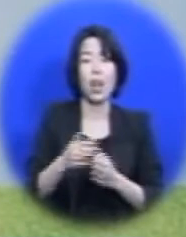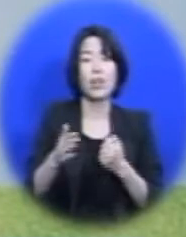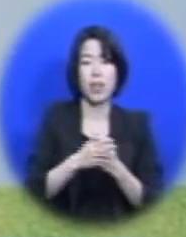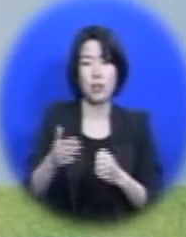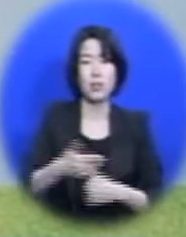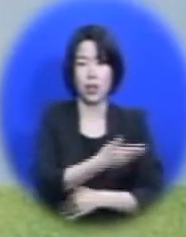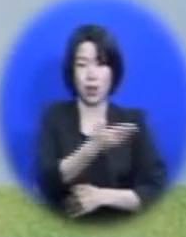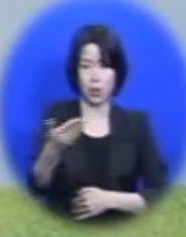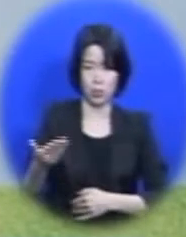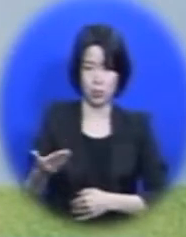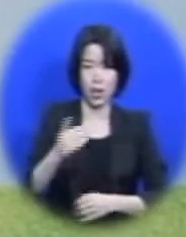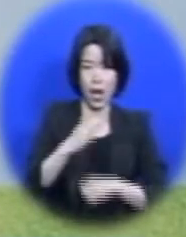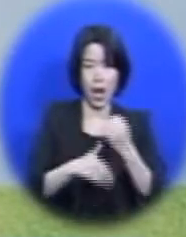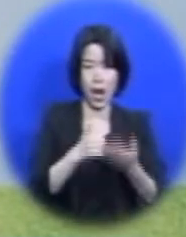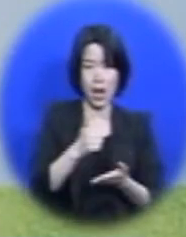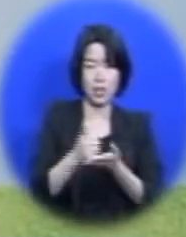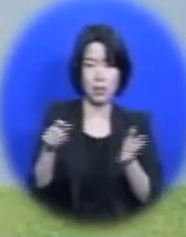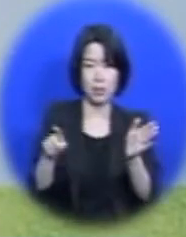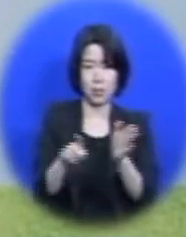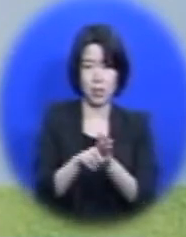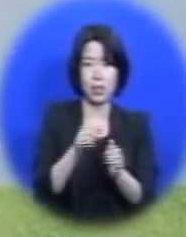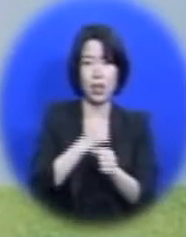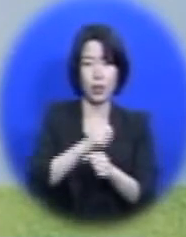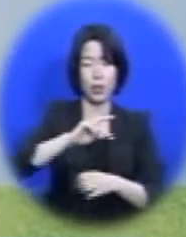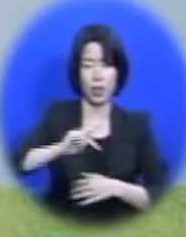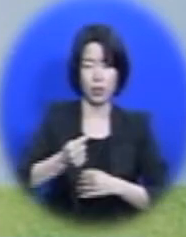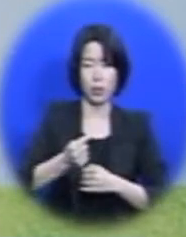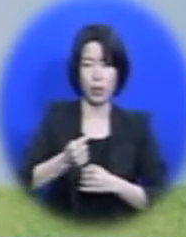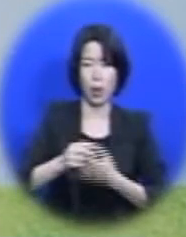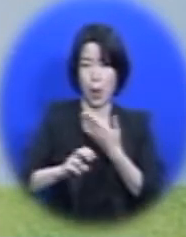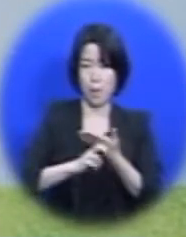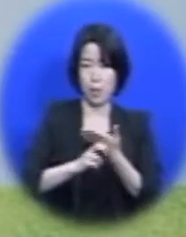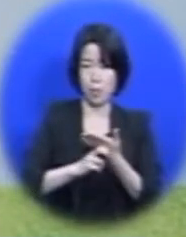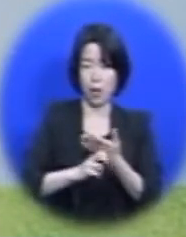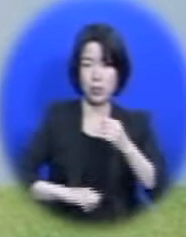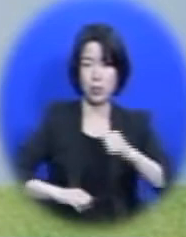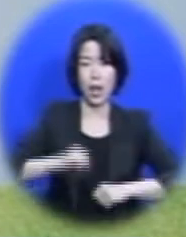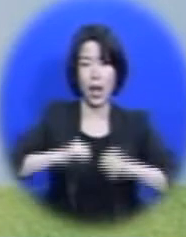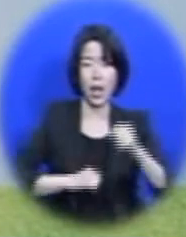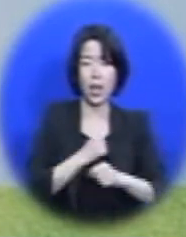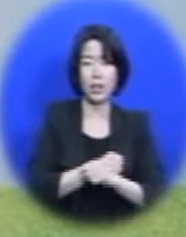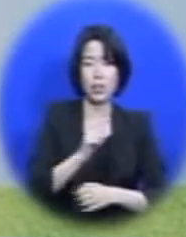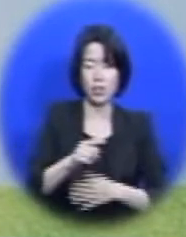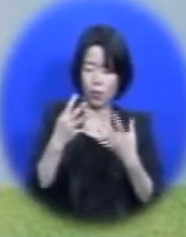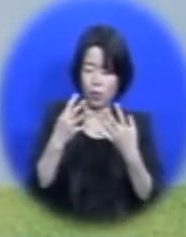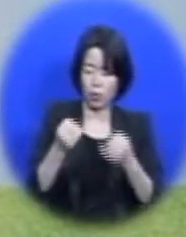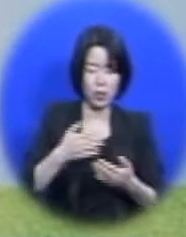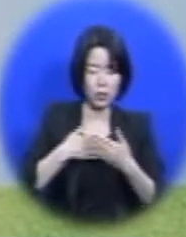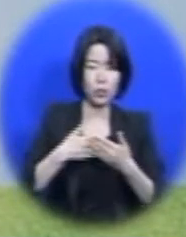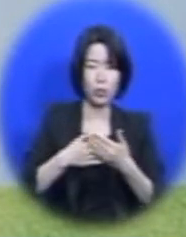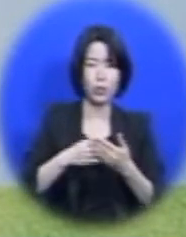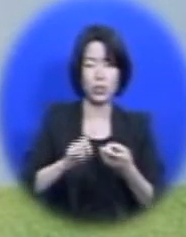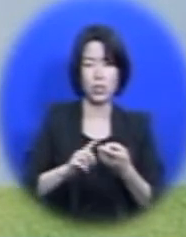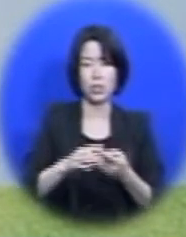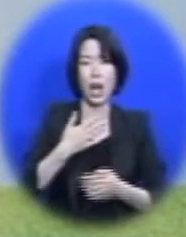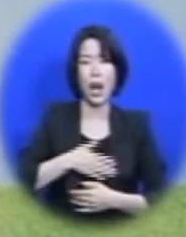여러분, 하나님을 믿는다고 하면서도 불법을 행하는 것이 얼마나 두려운가 하는 것을 알 수